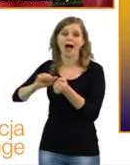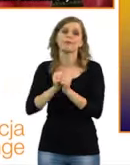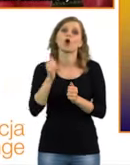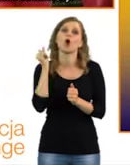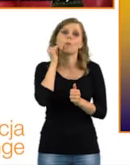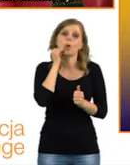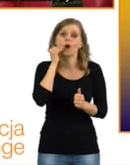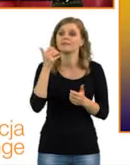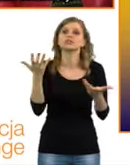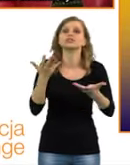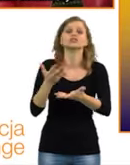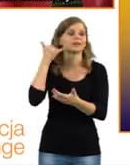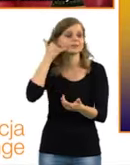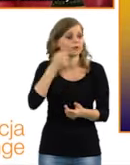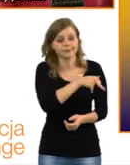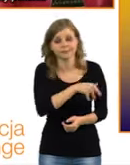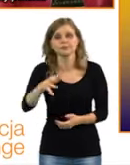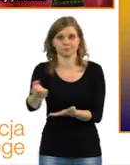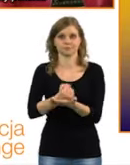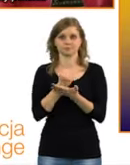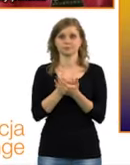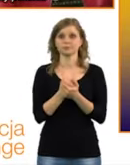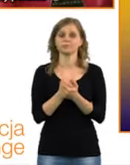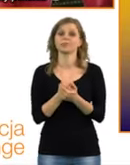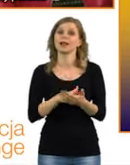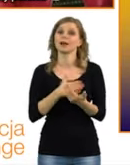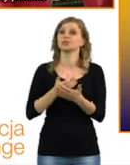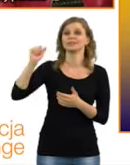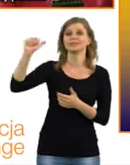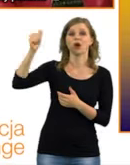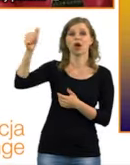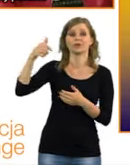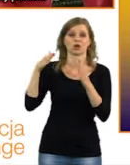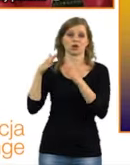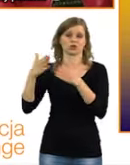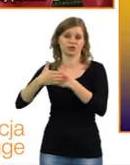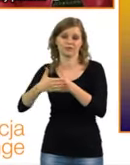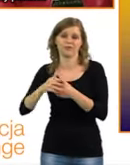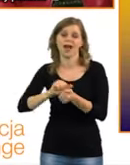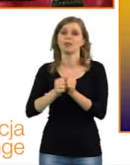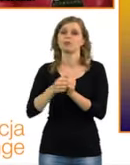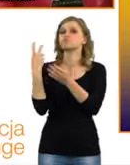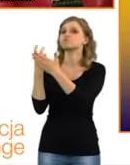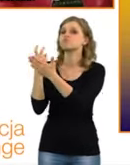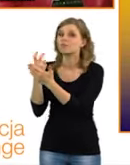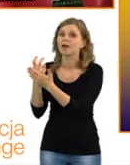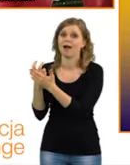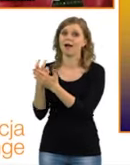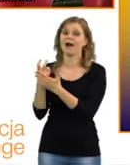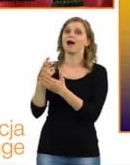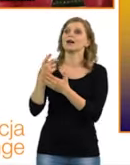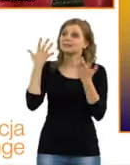znalazło tą komórkę, która dzwoni. Jeżeli dzwoni dzwonek do drzwi, pukanie, to